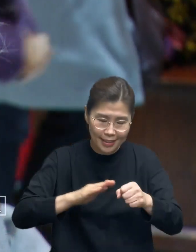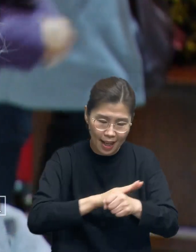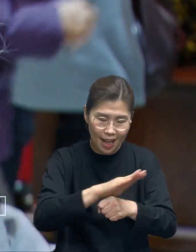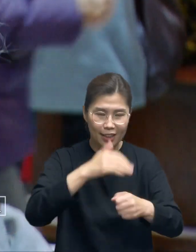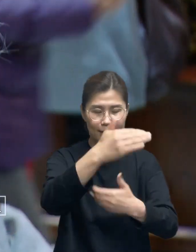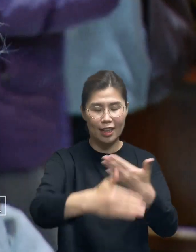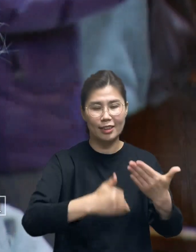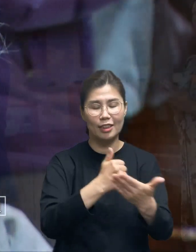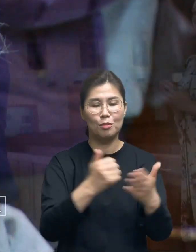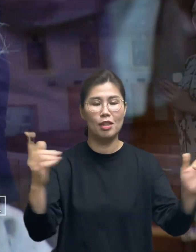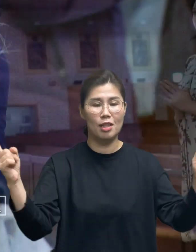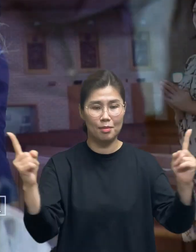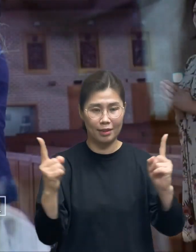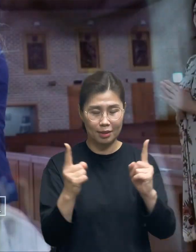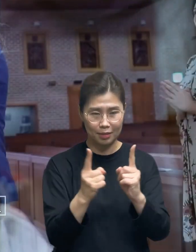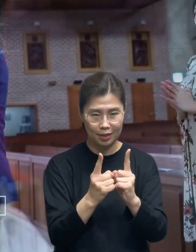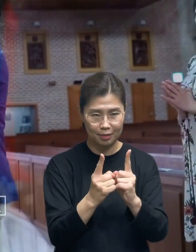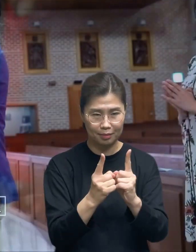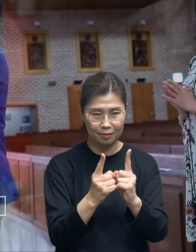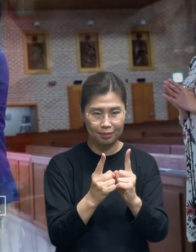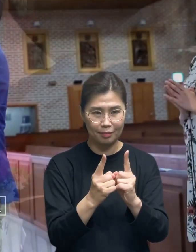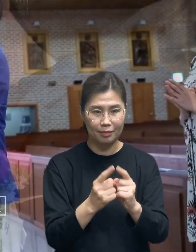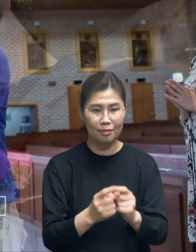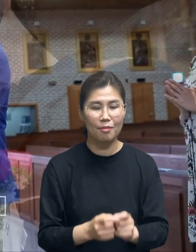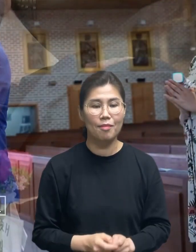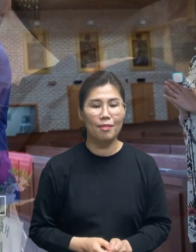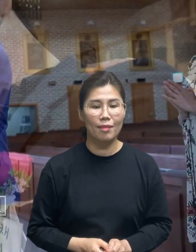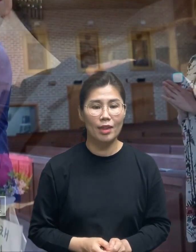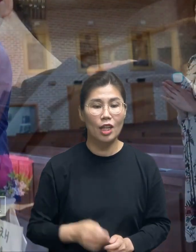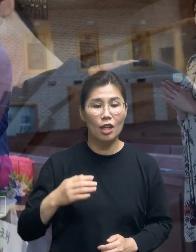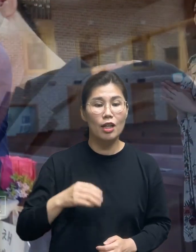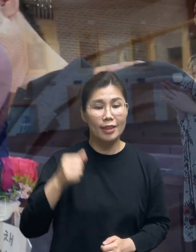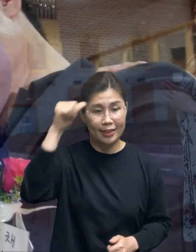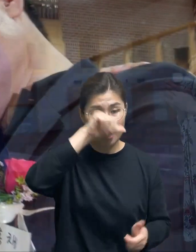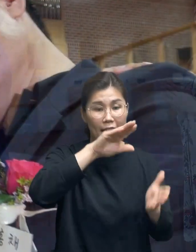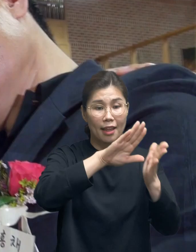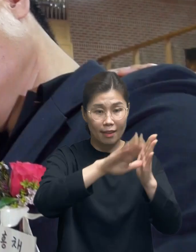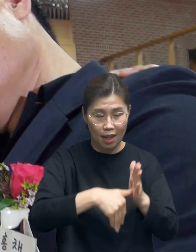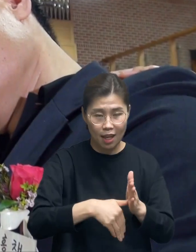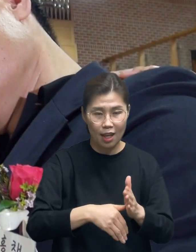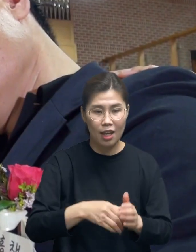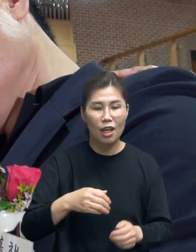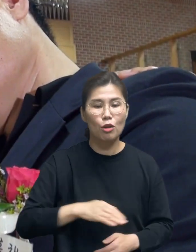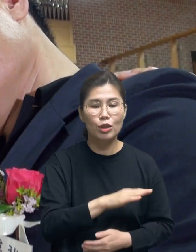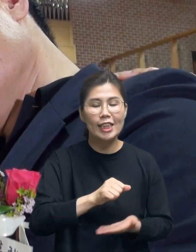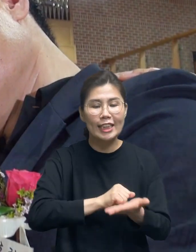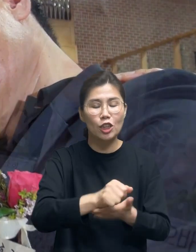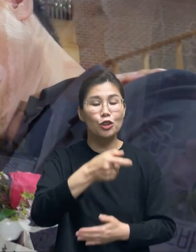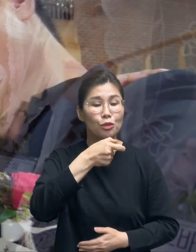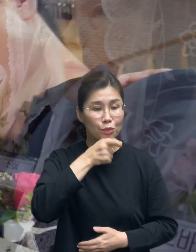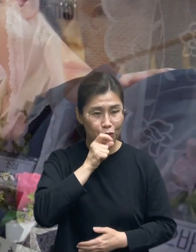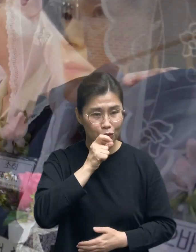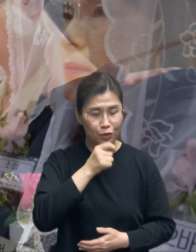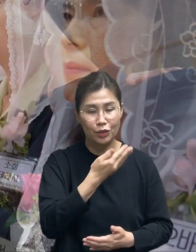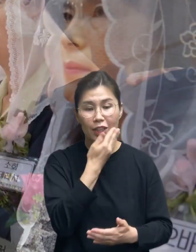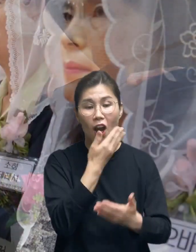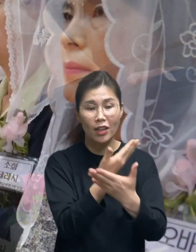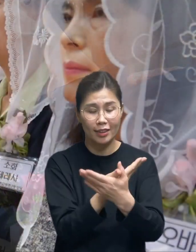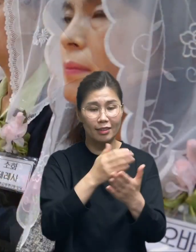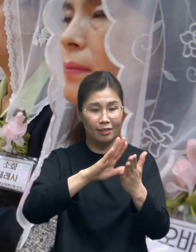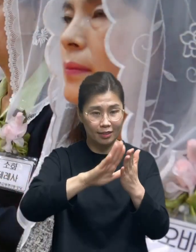우리에게 지극하신 하느님을 만납니다 세례 성사 때는 우리를 씻어주는 물로서